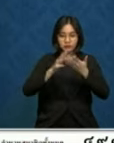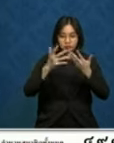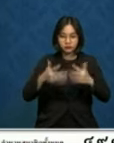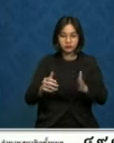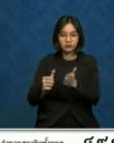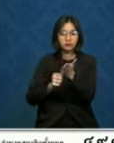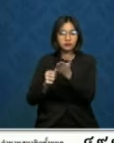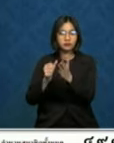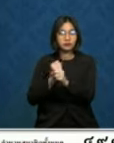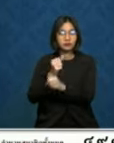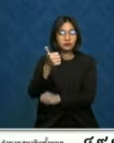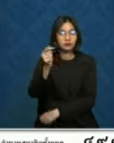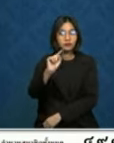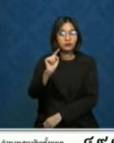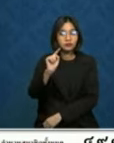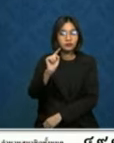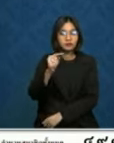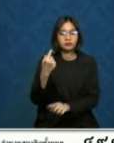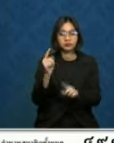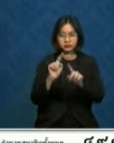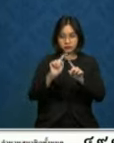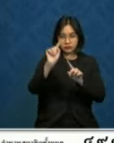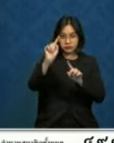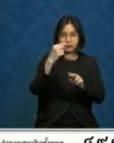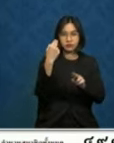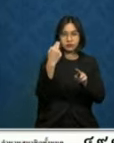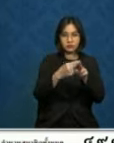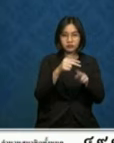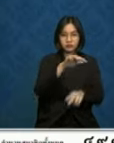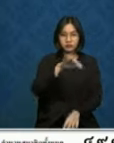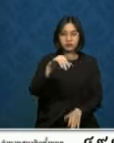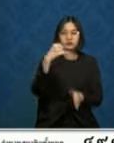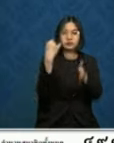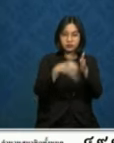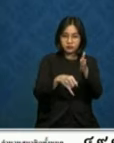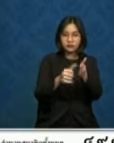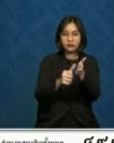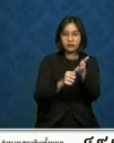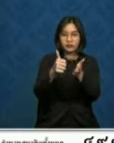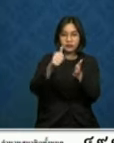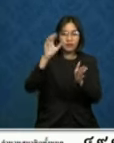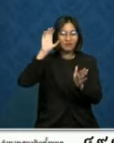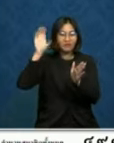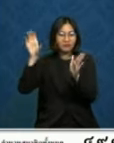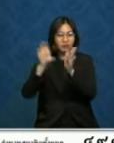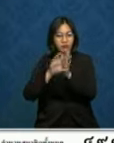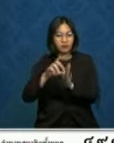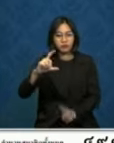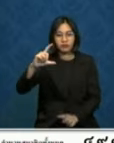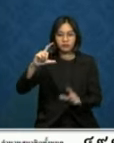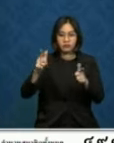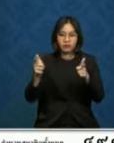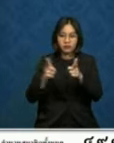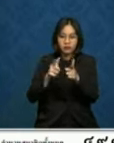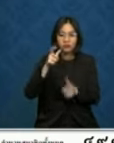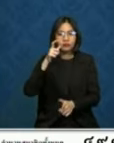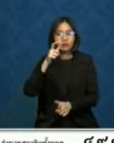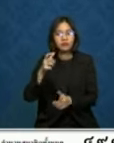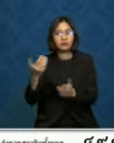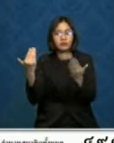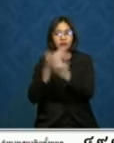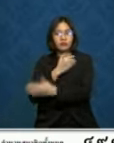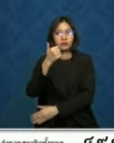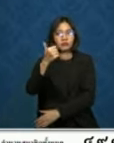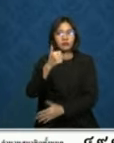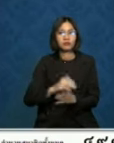ามารถแก้ไขได้นะครับมีเพียง1ชื่อสะกดผิด2รูปถ่ายเล็กไปหรือใหญ่เกินไ